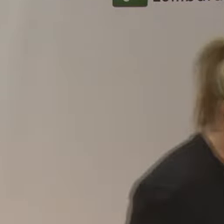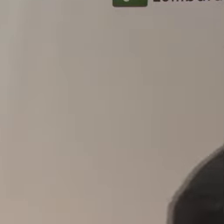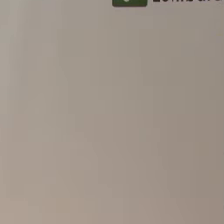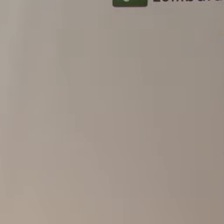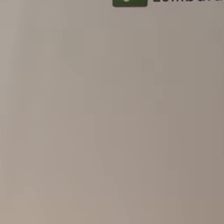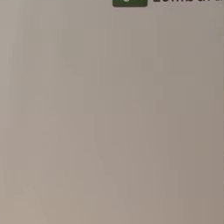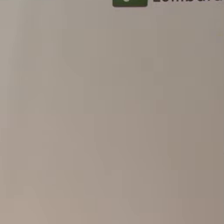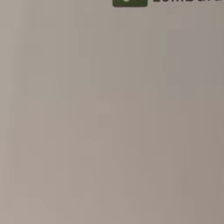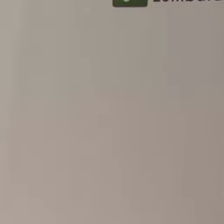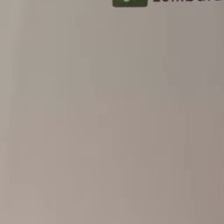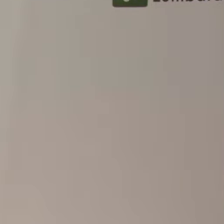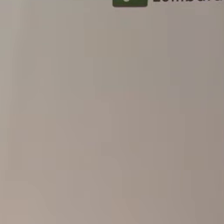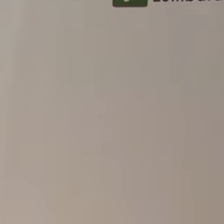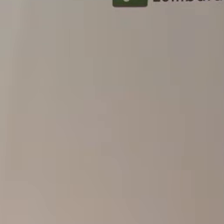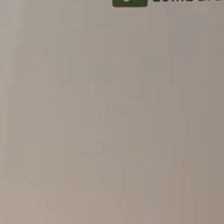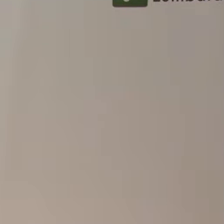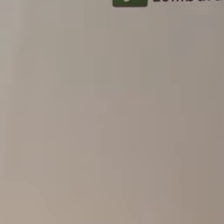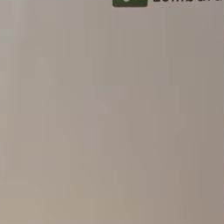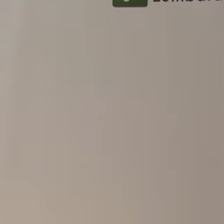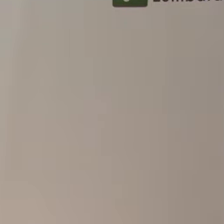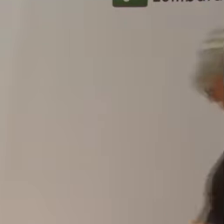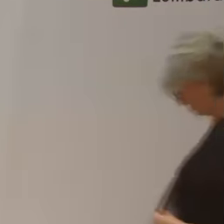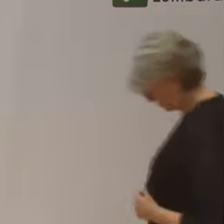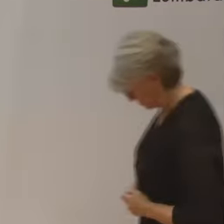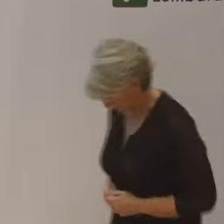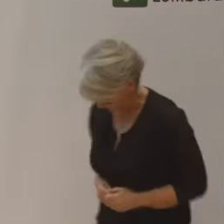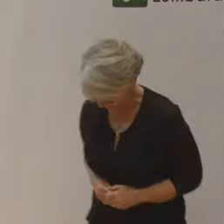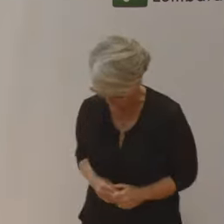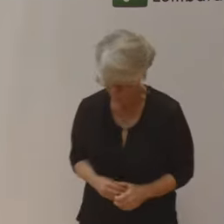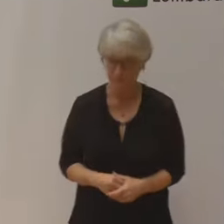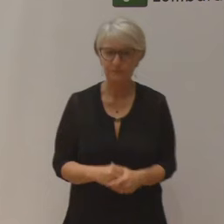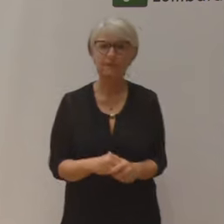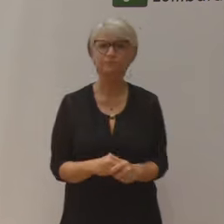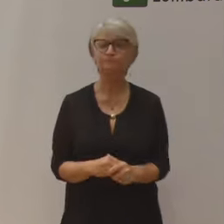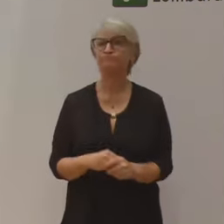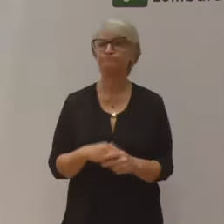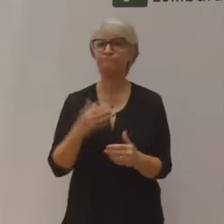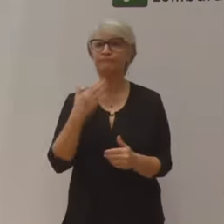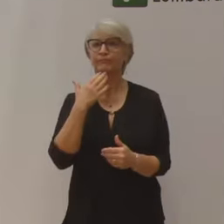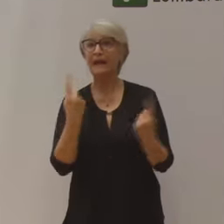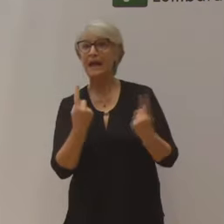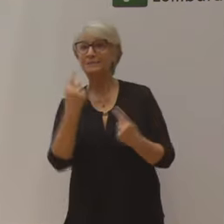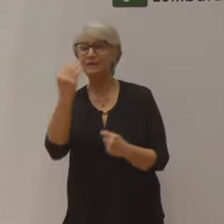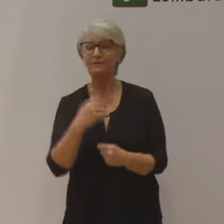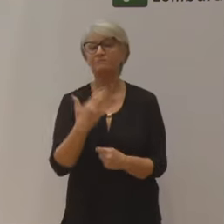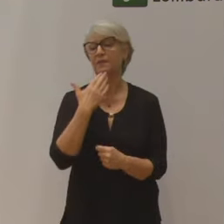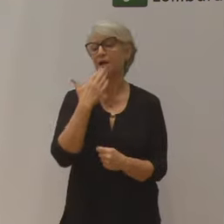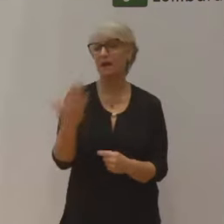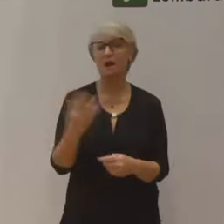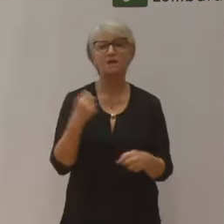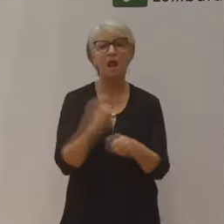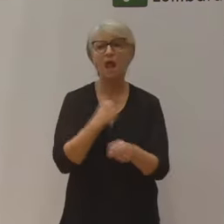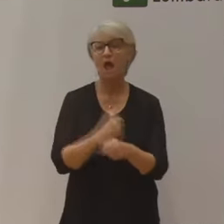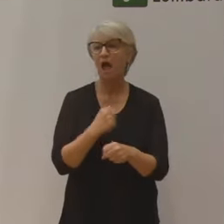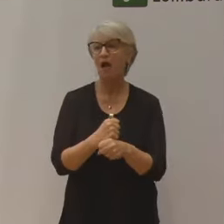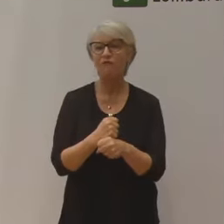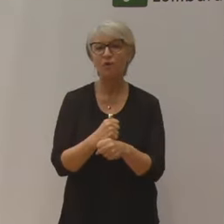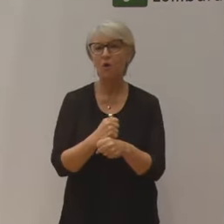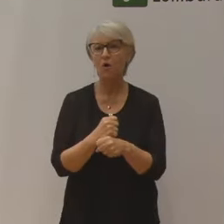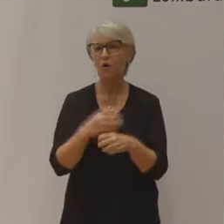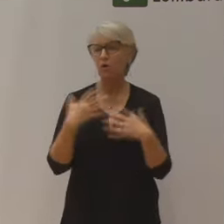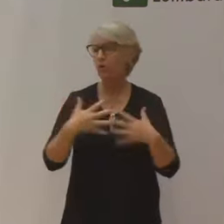grazie. Intanto che Nicole arriva, io ringrazio tantissimo il lavoro prezioso di tutte le ATS. Qui c'è il dottor